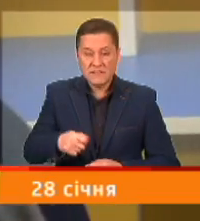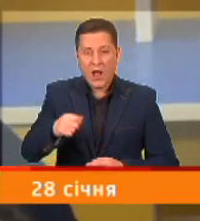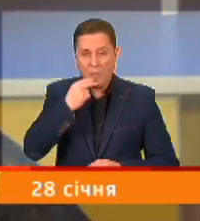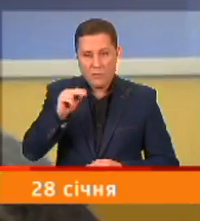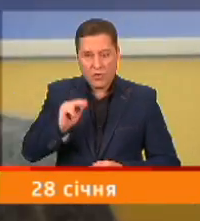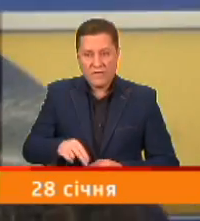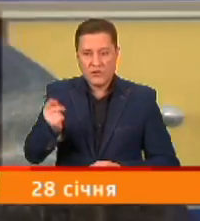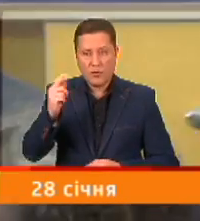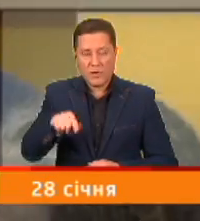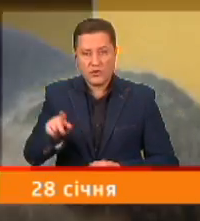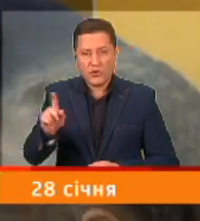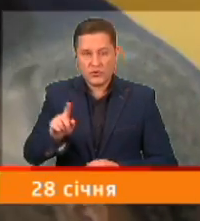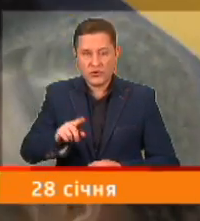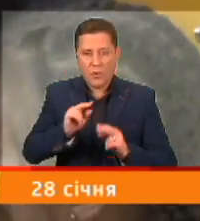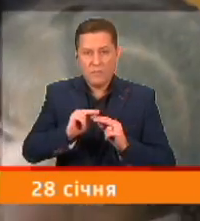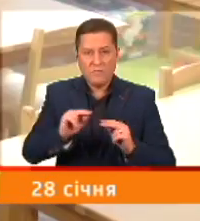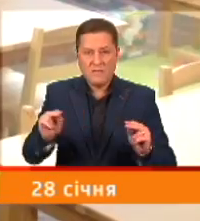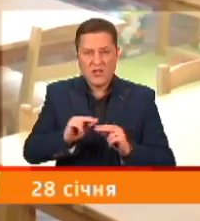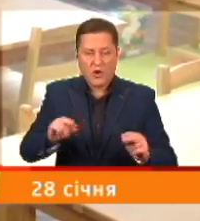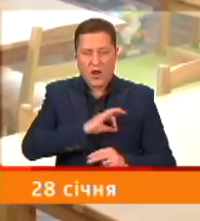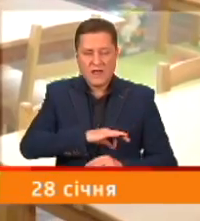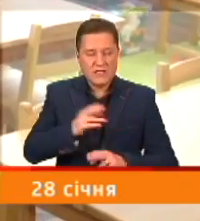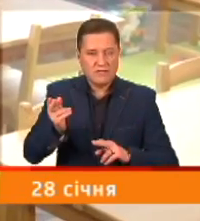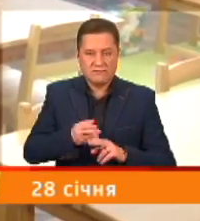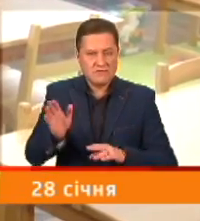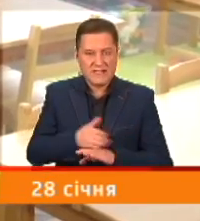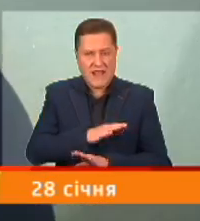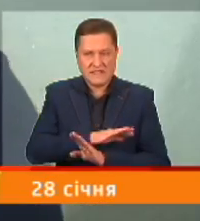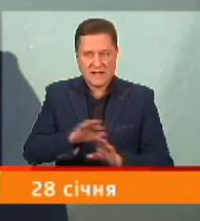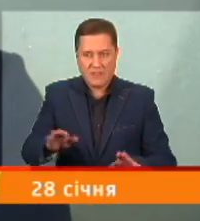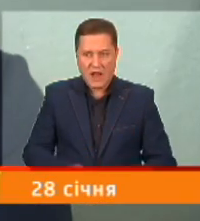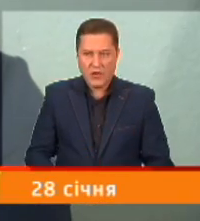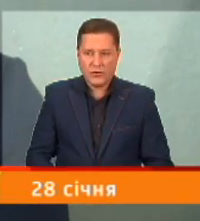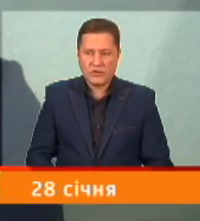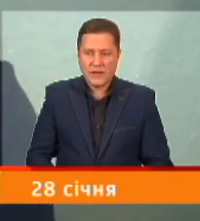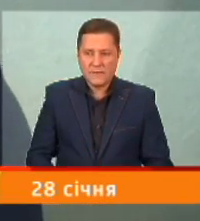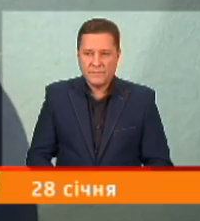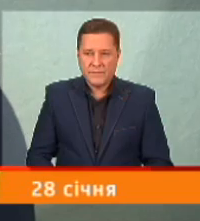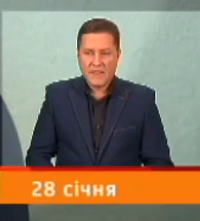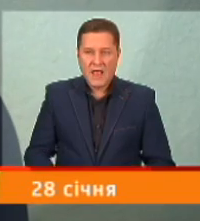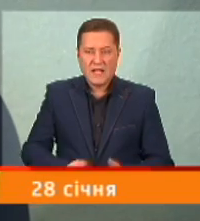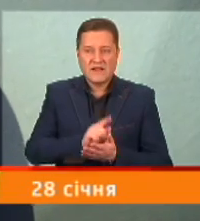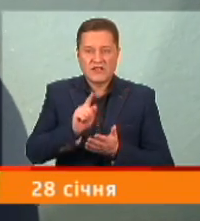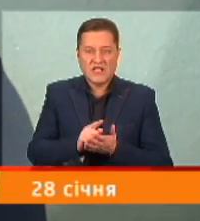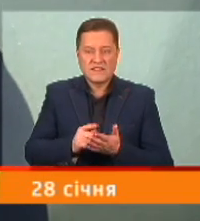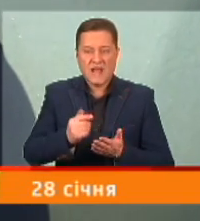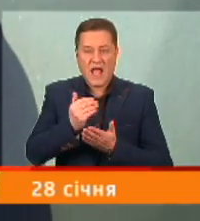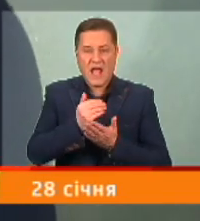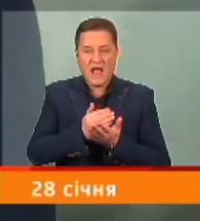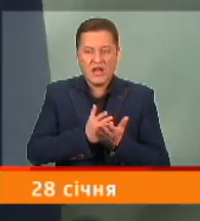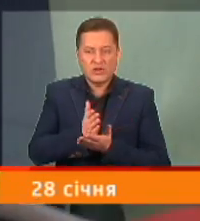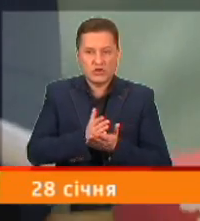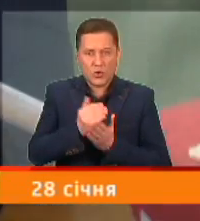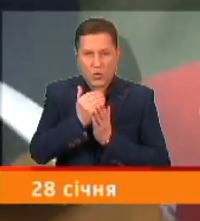батьків про інцидент, із педагогині тут не знімають. Це от должностна інструкція, і должностна